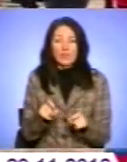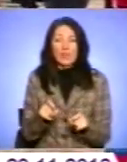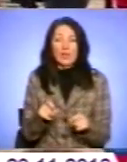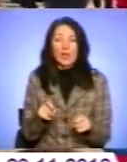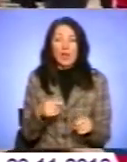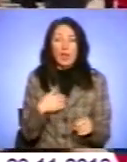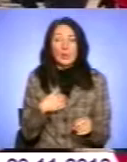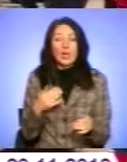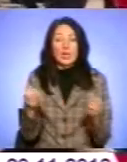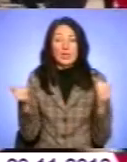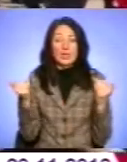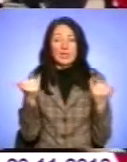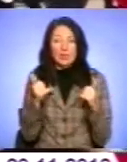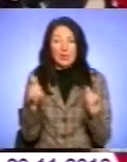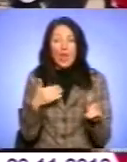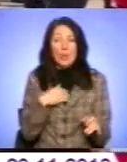що